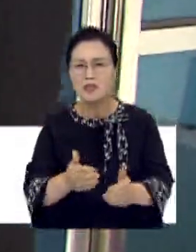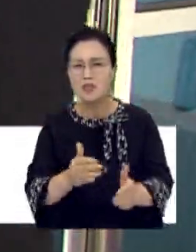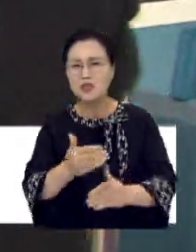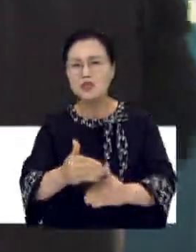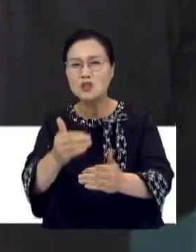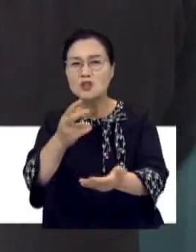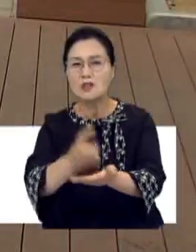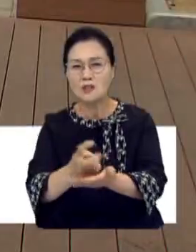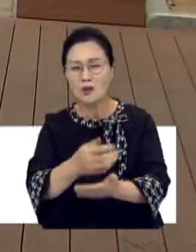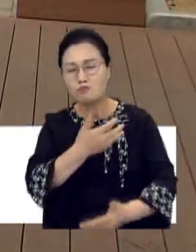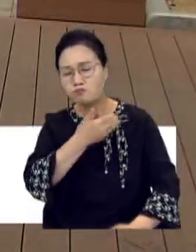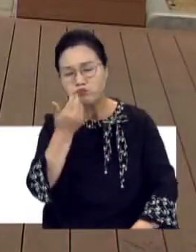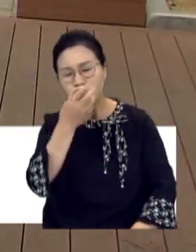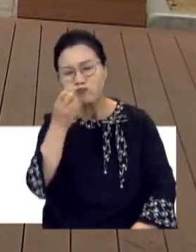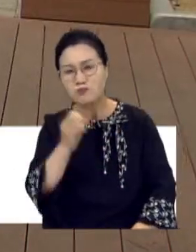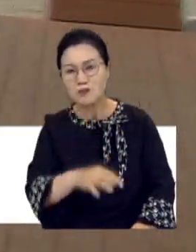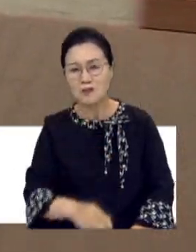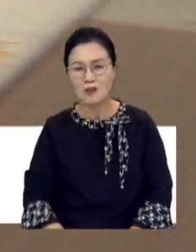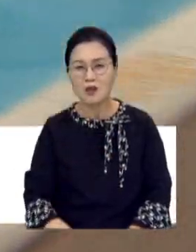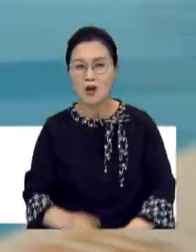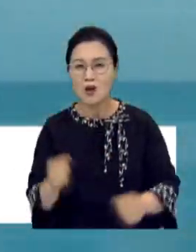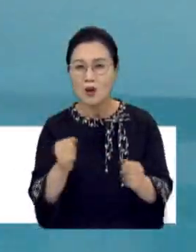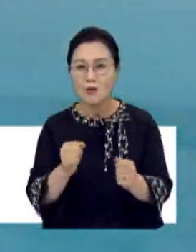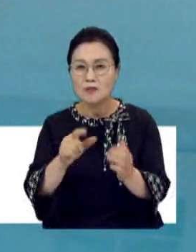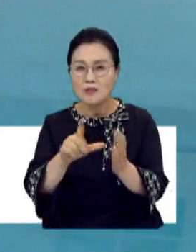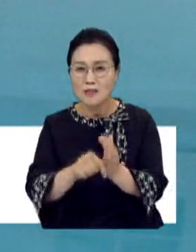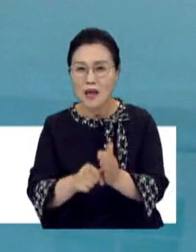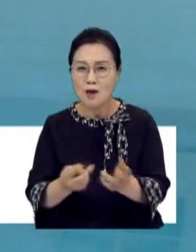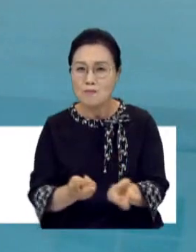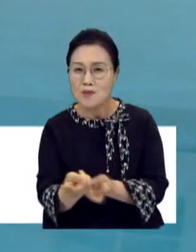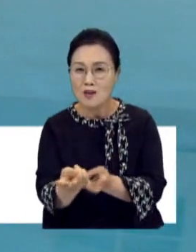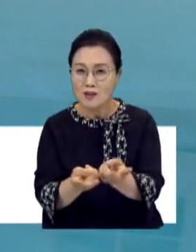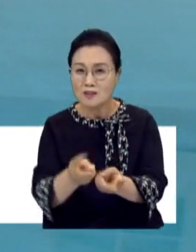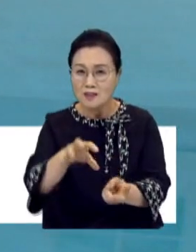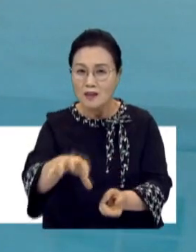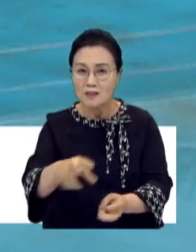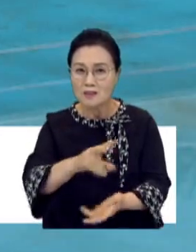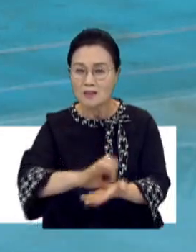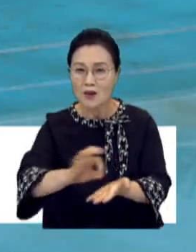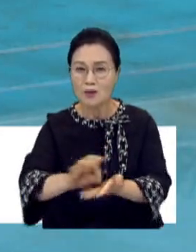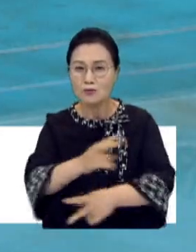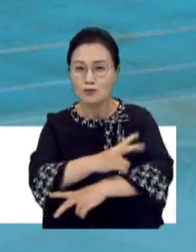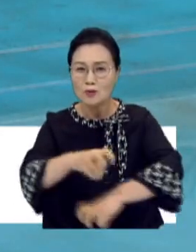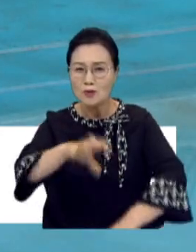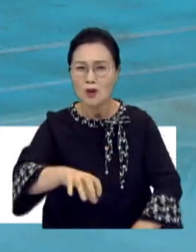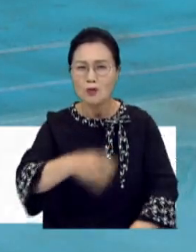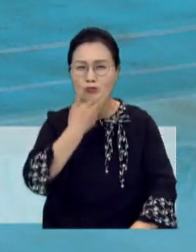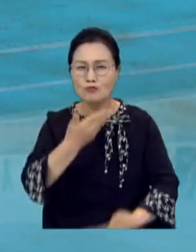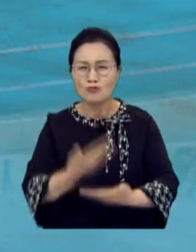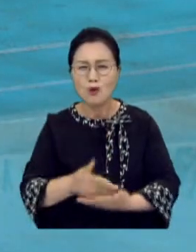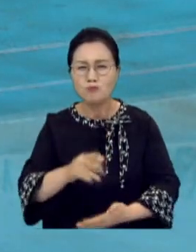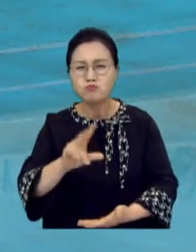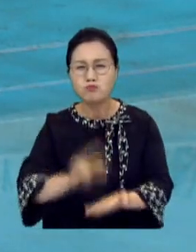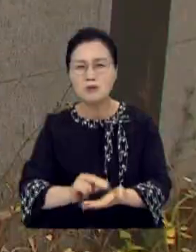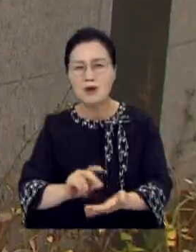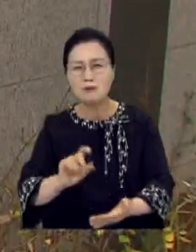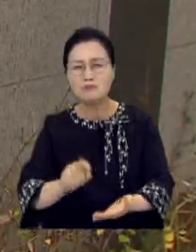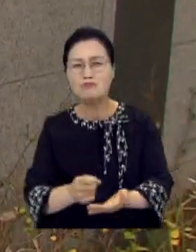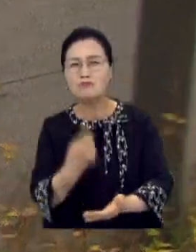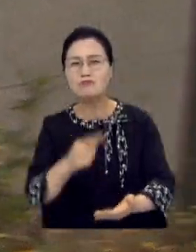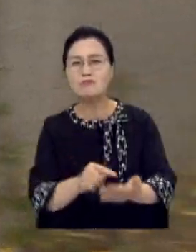드러납니다 특히 겨울철에 빙상장으로 사용할 야외 수영장에서 중대한 문제가 드러났습니다